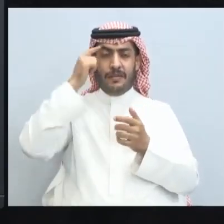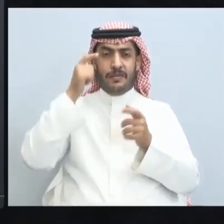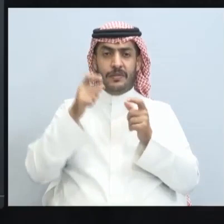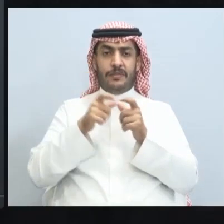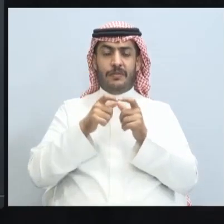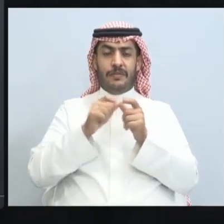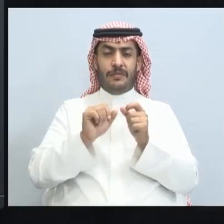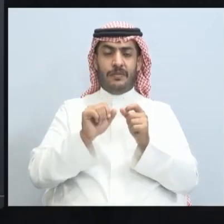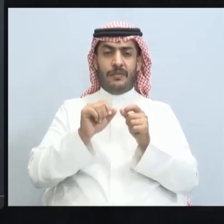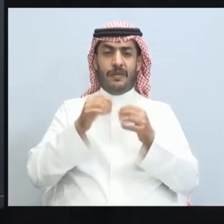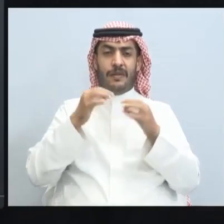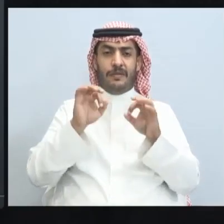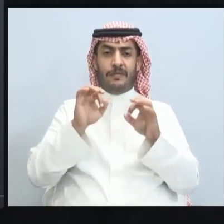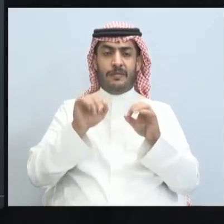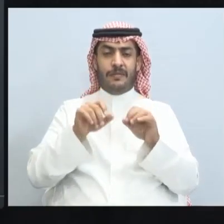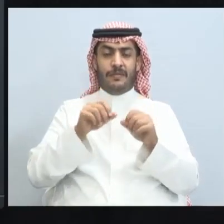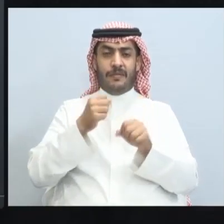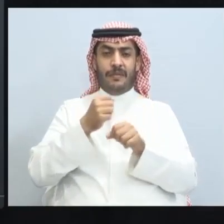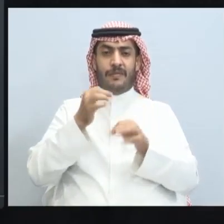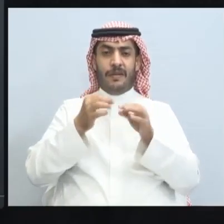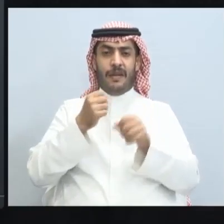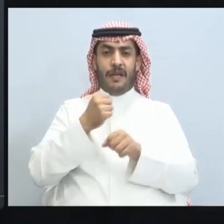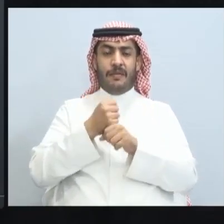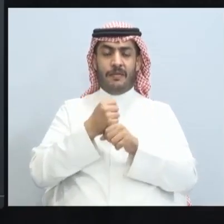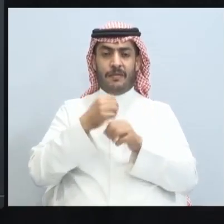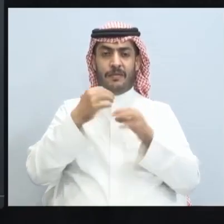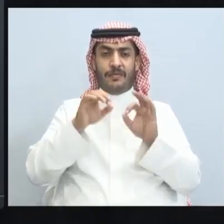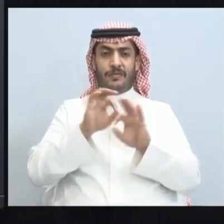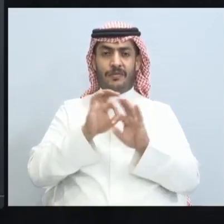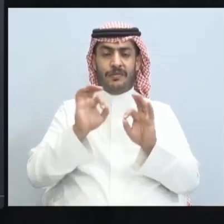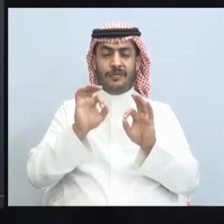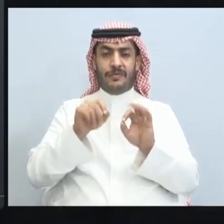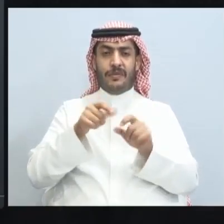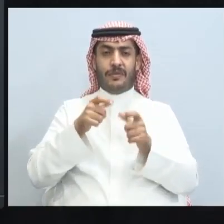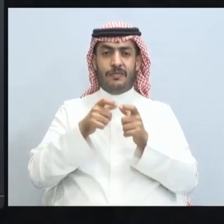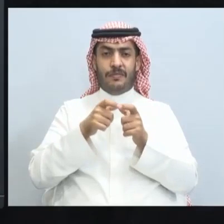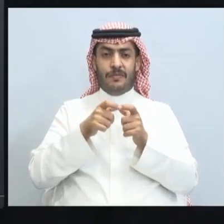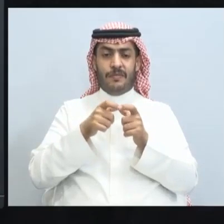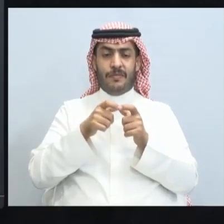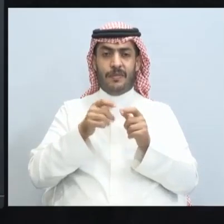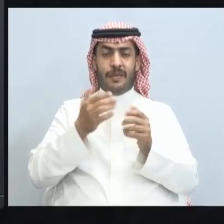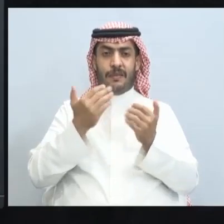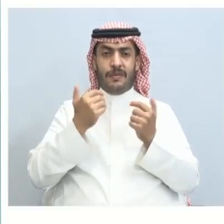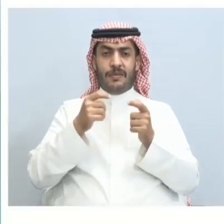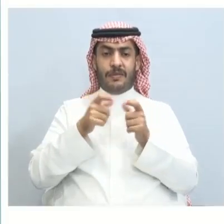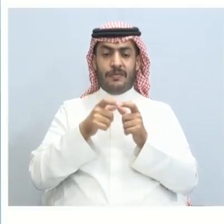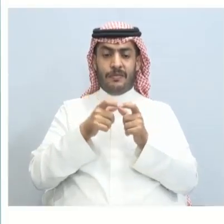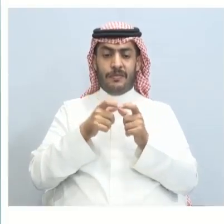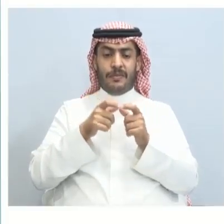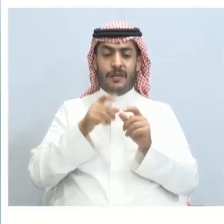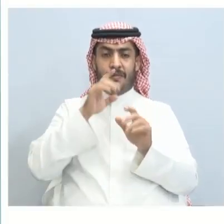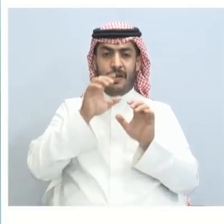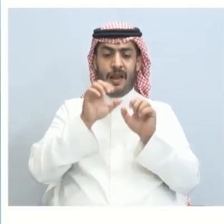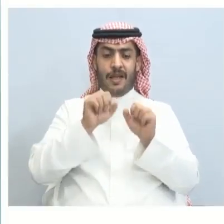يتعلق في المنظمه ككل قد يعمل فريق من السكرتاريه في تجهيز هذا الاجتماع اذا قبل الاجتماع اولا حجز